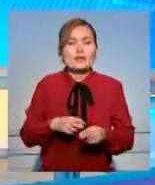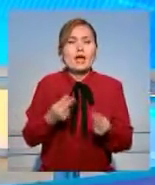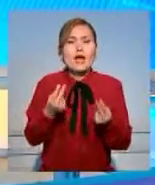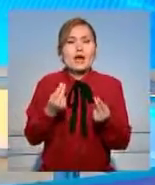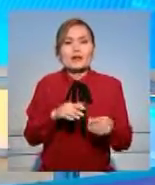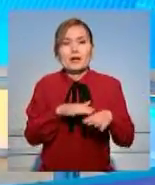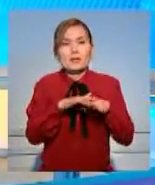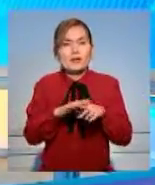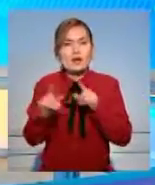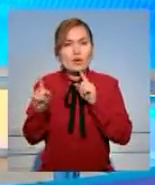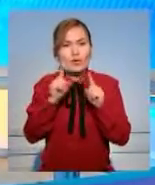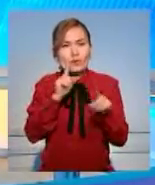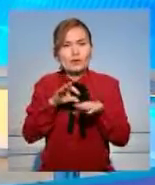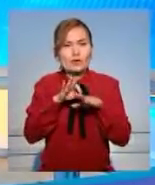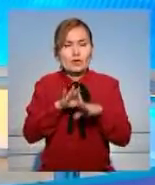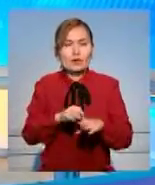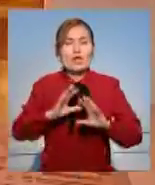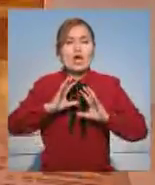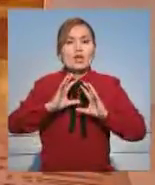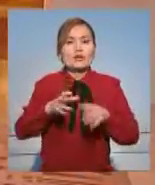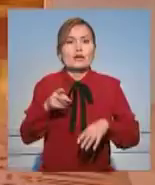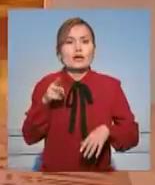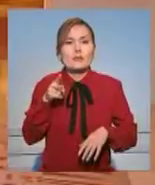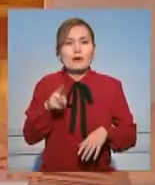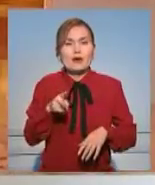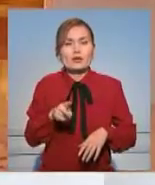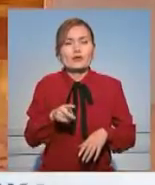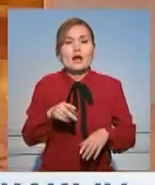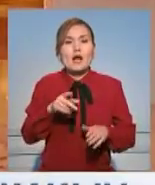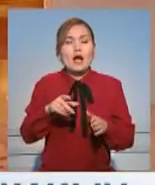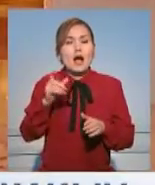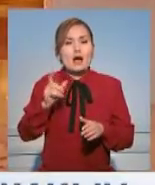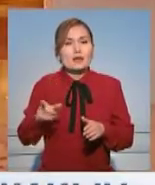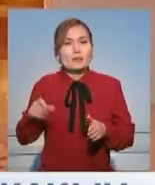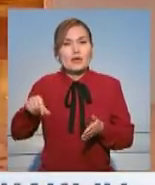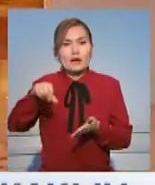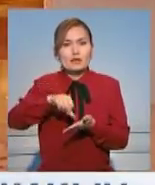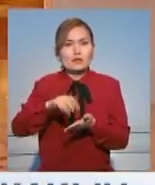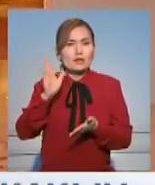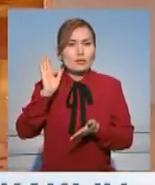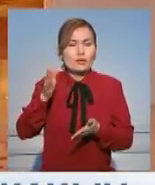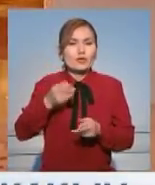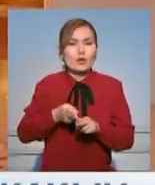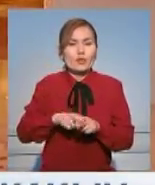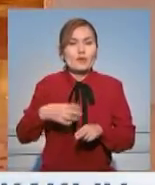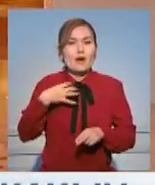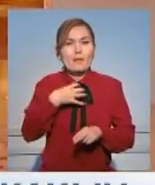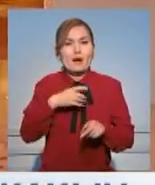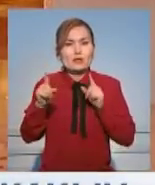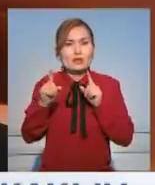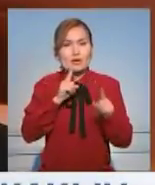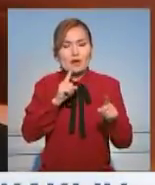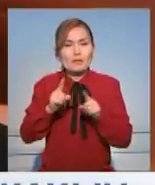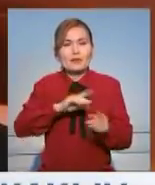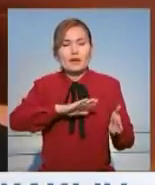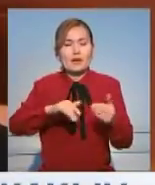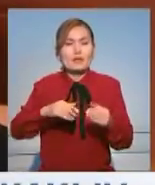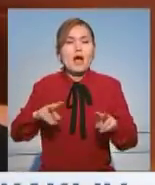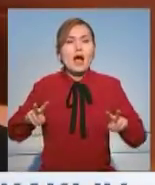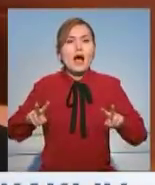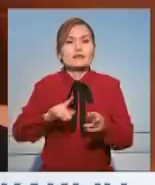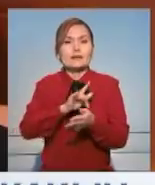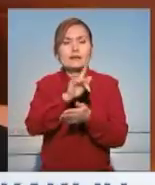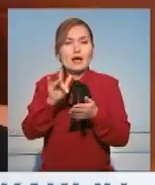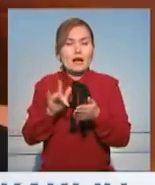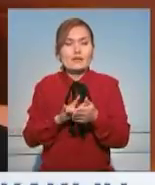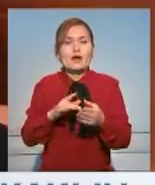атаумен инвестициялық саммит өтеді. Оған дүние жүзінен 2000-ға жуық делегат келеді. Осы маңызды жиыннан кейін Астана халықаралық қаржы орталығы